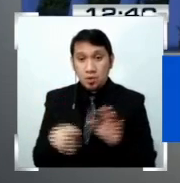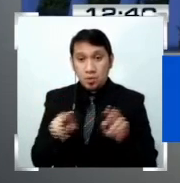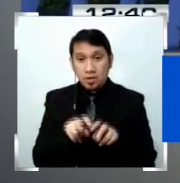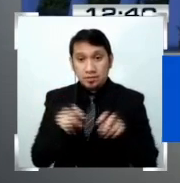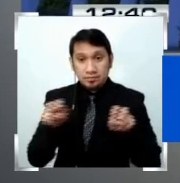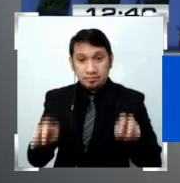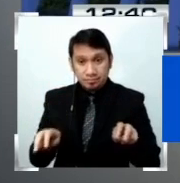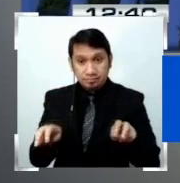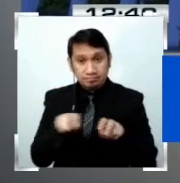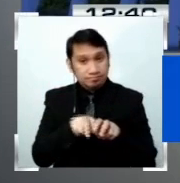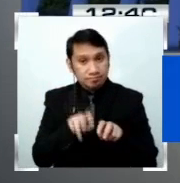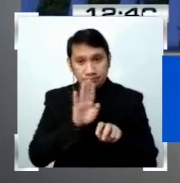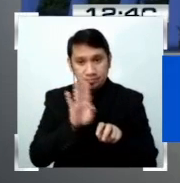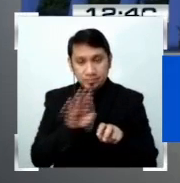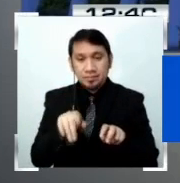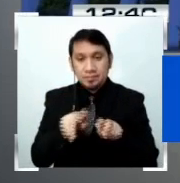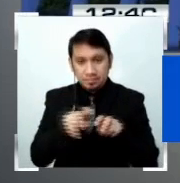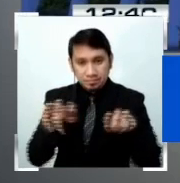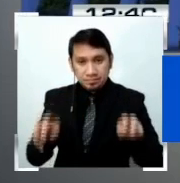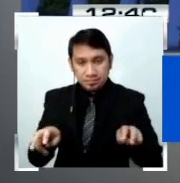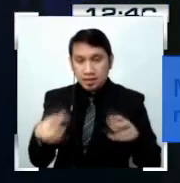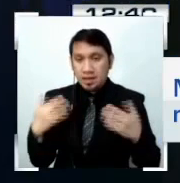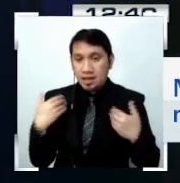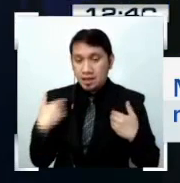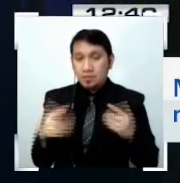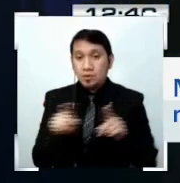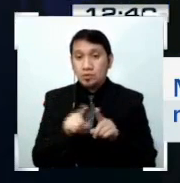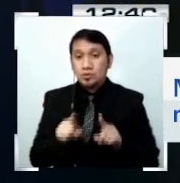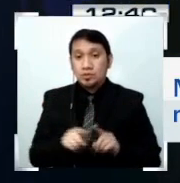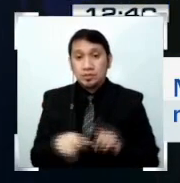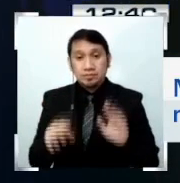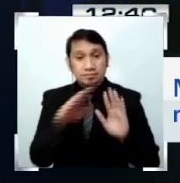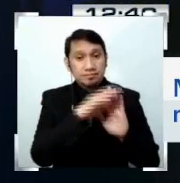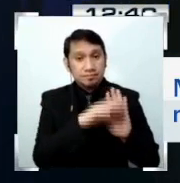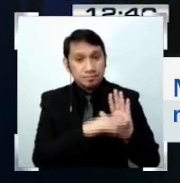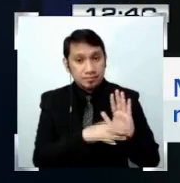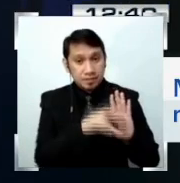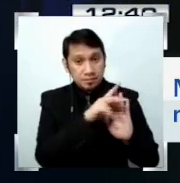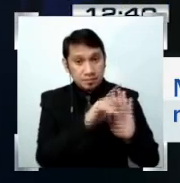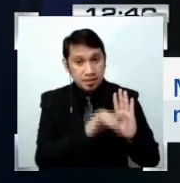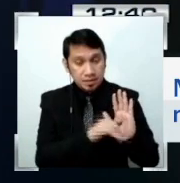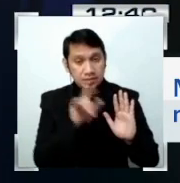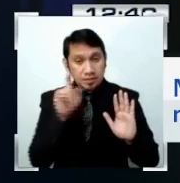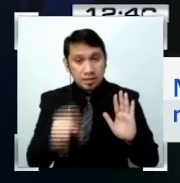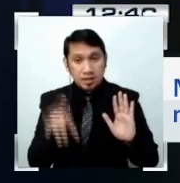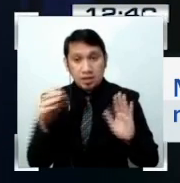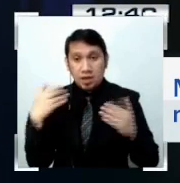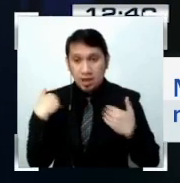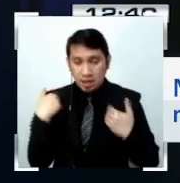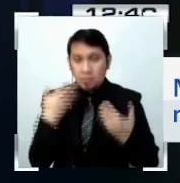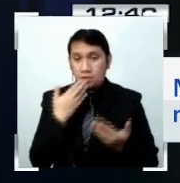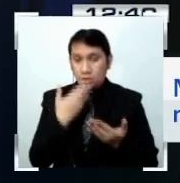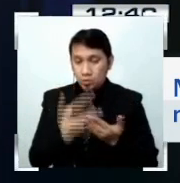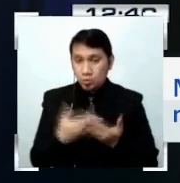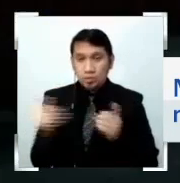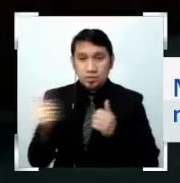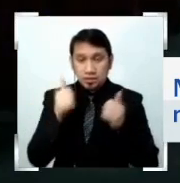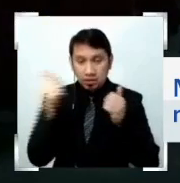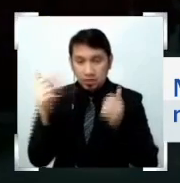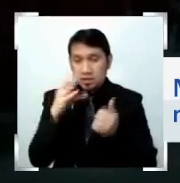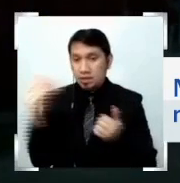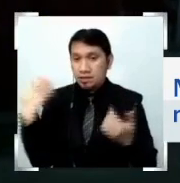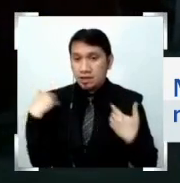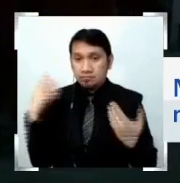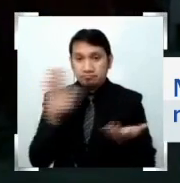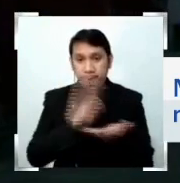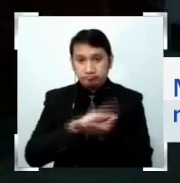pang guidelines na inisyo po ang ating DOH na kinakailangan may ventilation, may use of air purifier system. Malaki